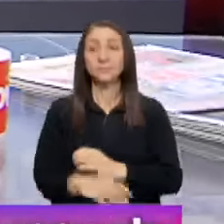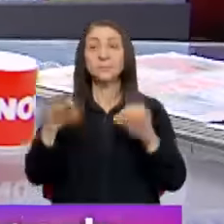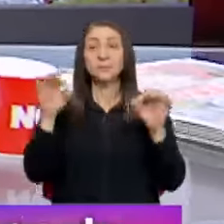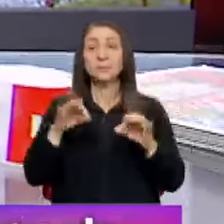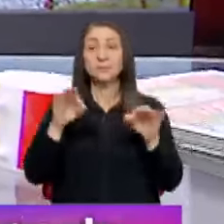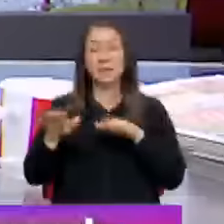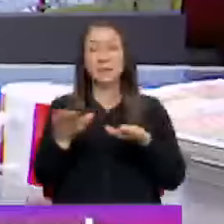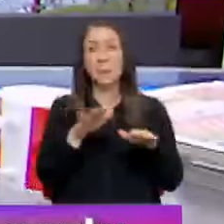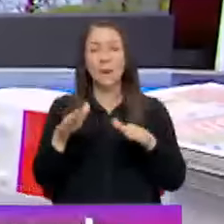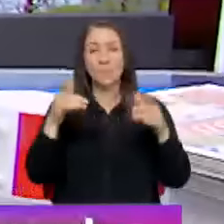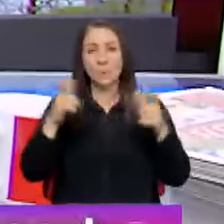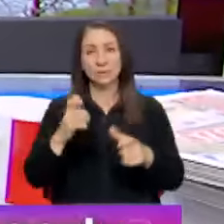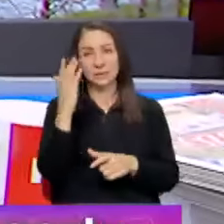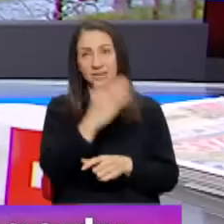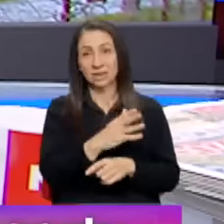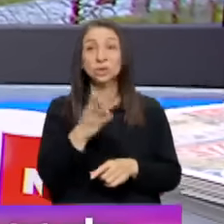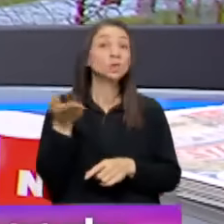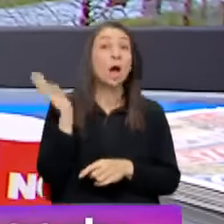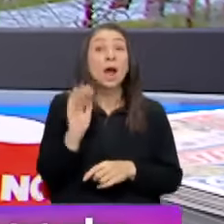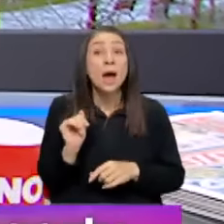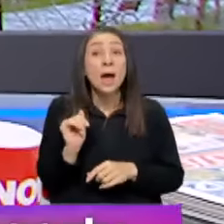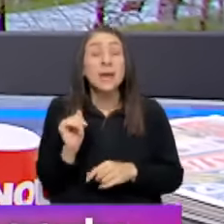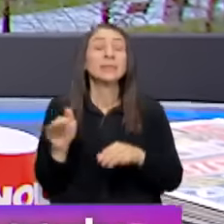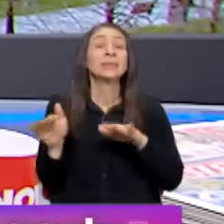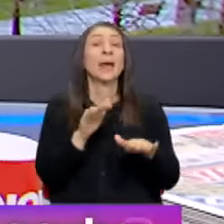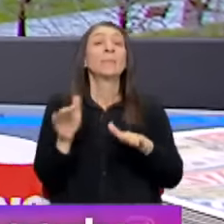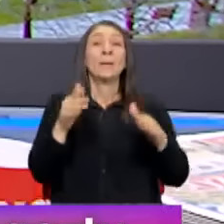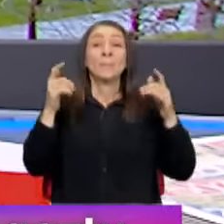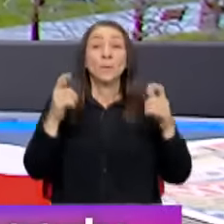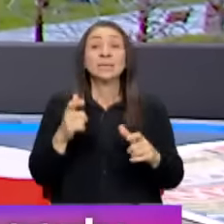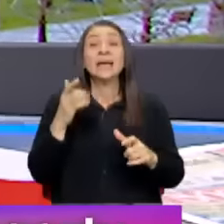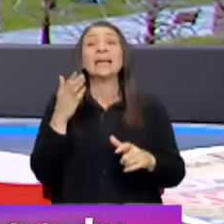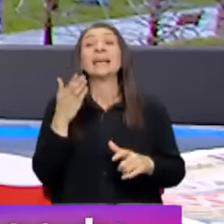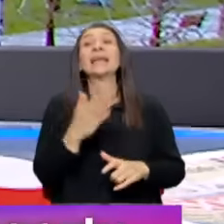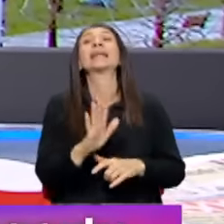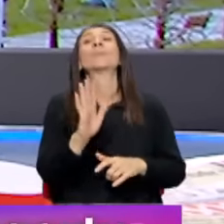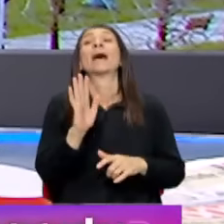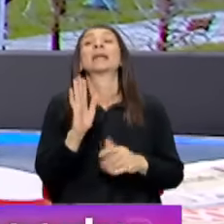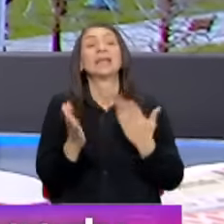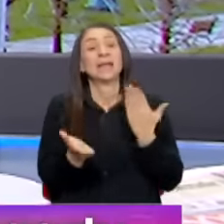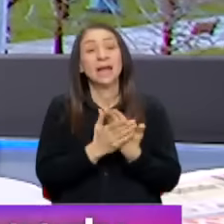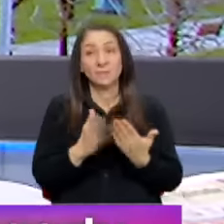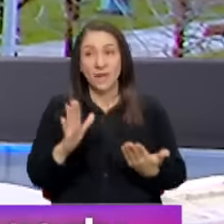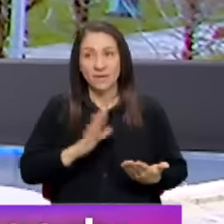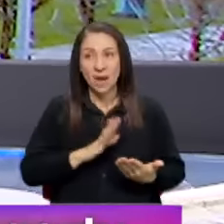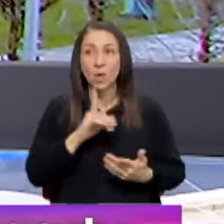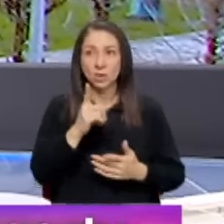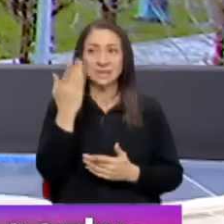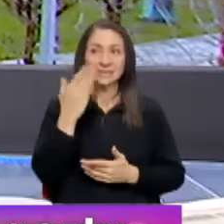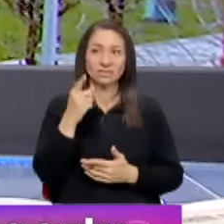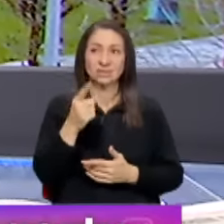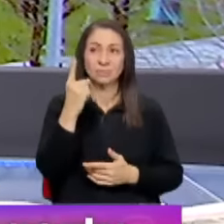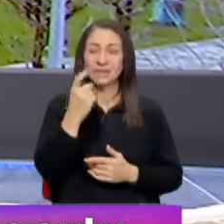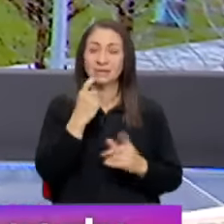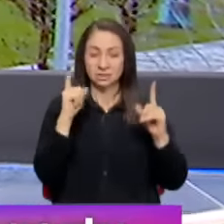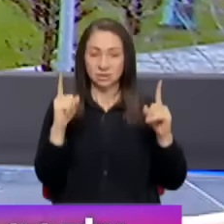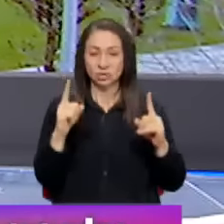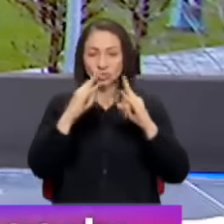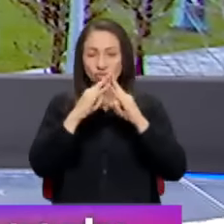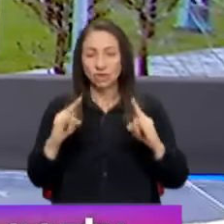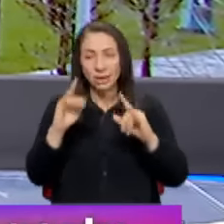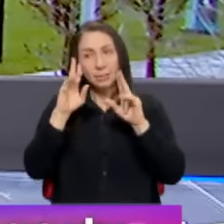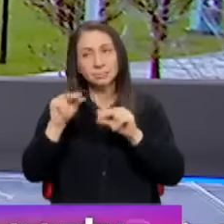Şimdi deprem bölgesine gideceğiz. Sonra deprem bölgesine gitmeyen yardımlar haberimiz var. Onu da izleyeceksiniz. Bir yıldır